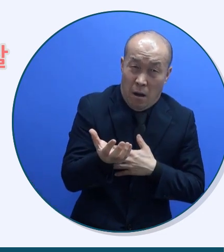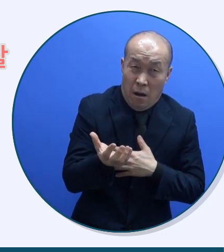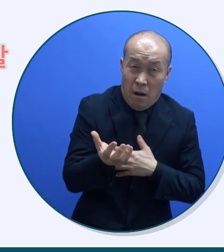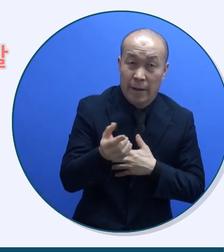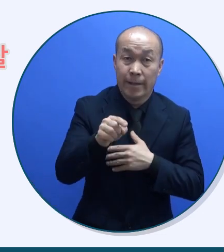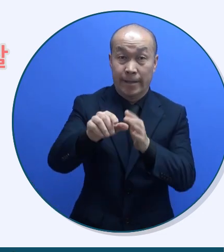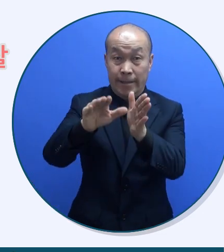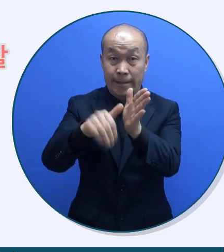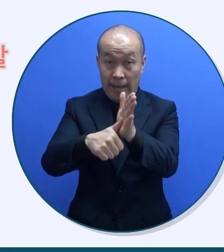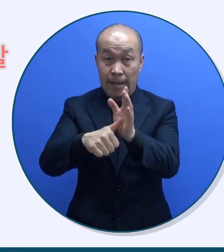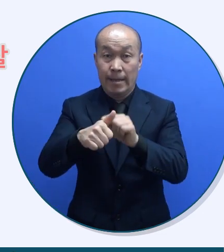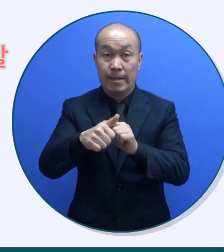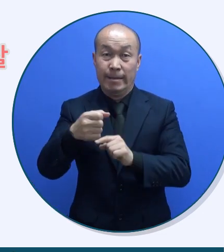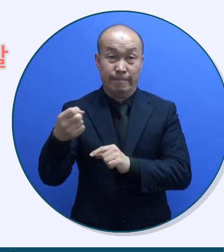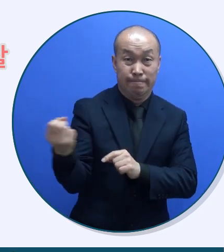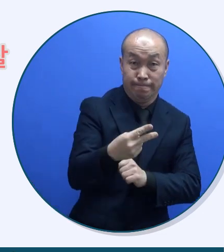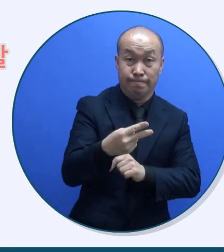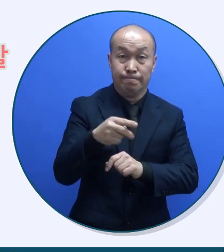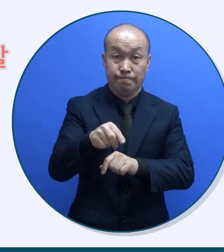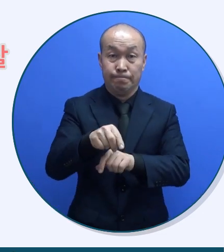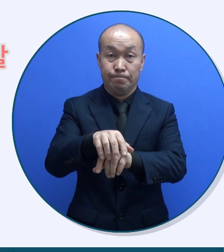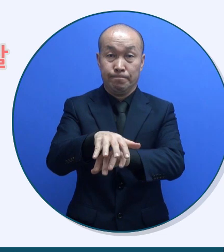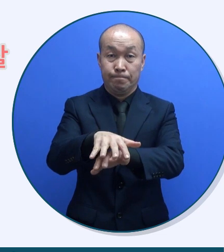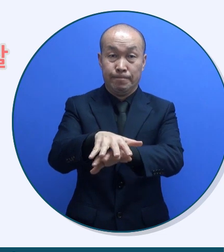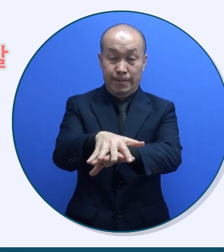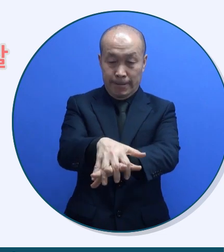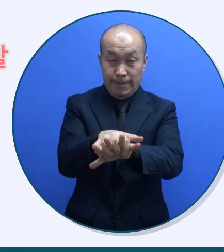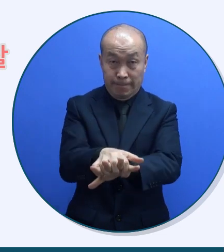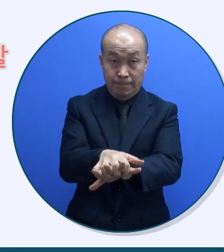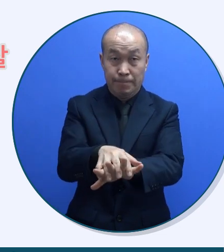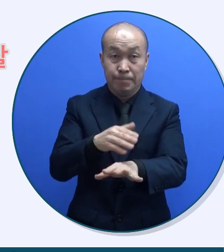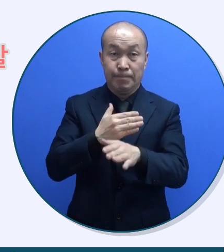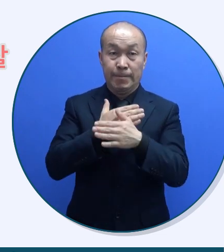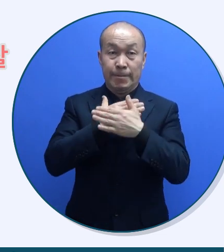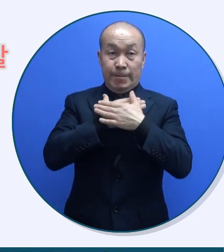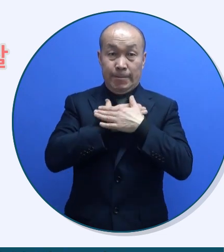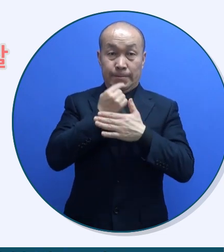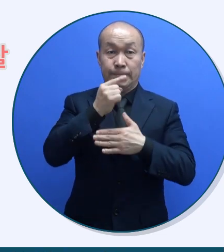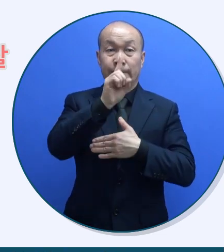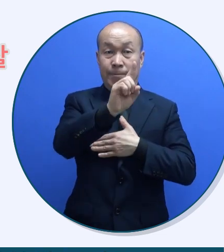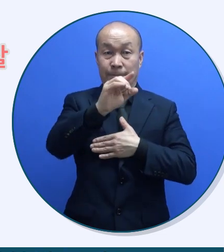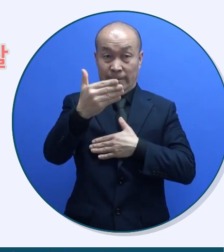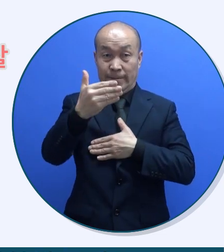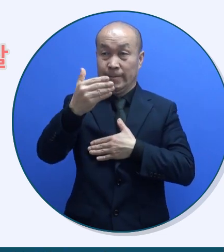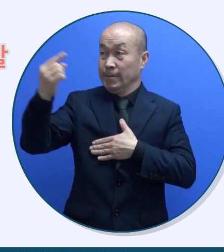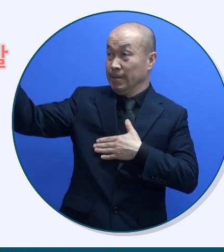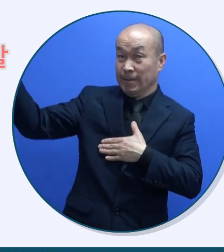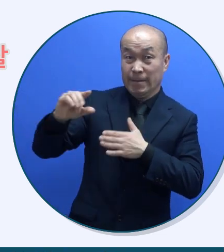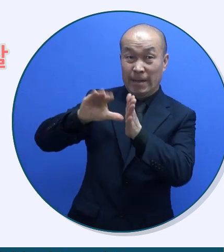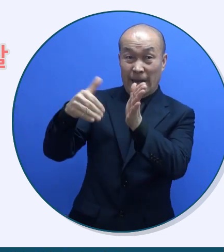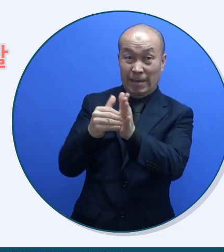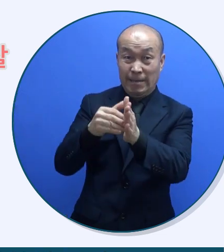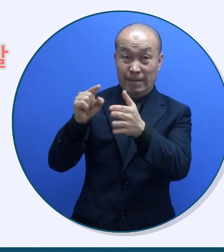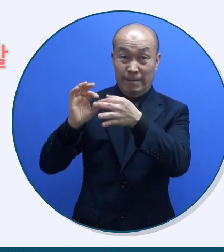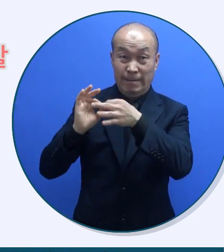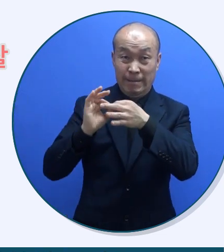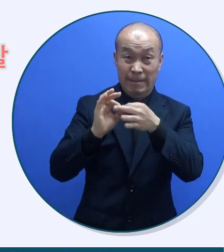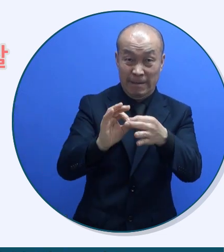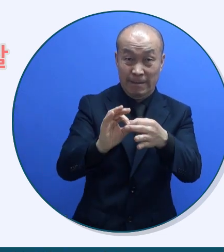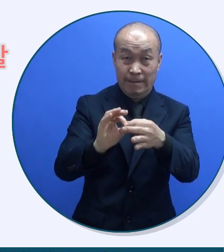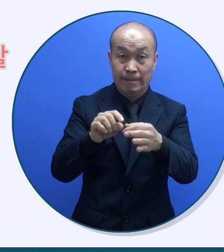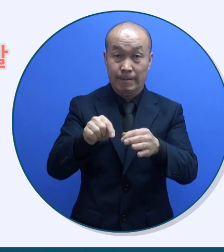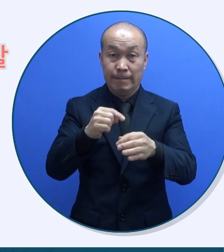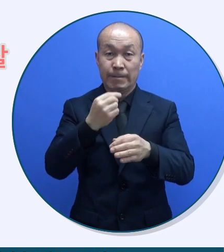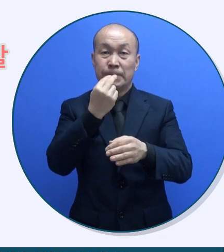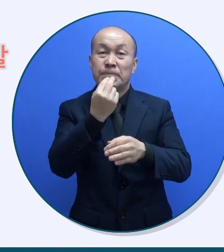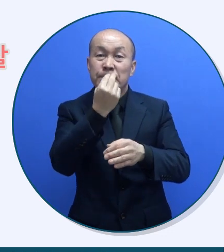수도 있습니다. 경우에 따라서는 다시 심정지가 발생할 수도 있으니 119가 올 때까지 지속적으로 환자의